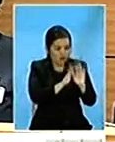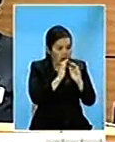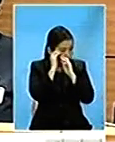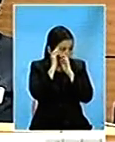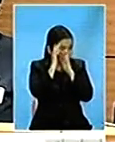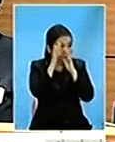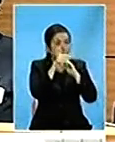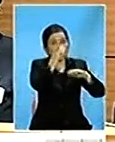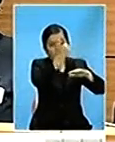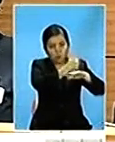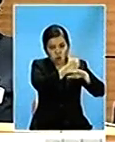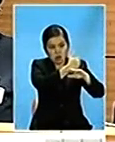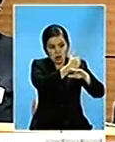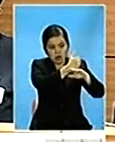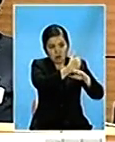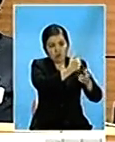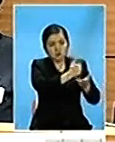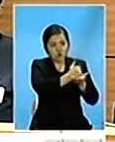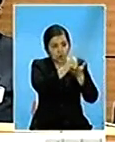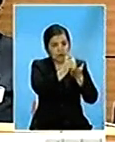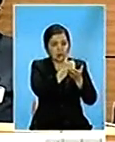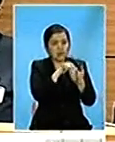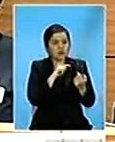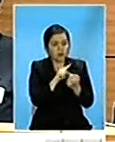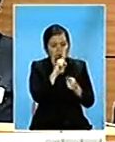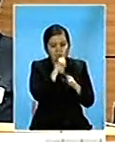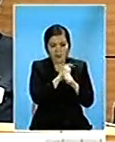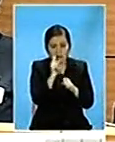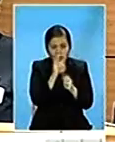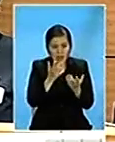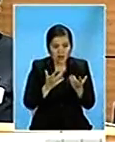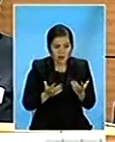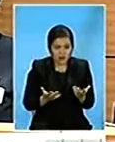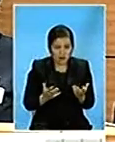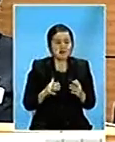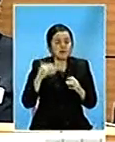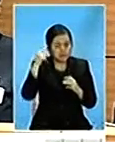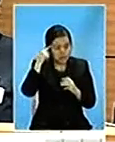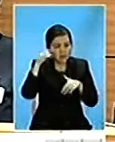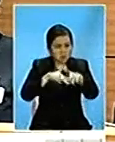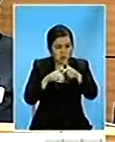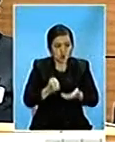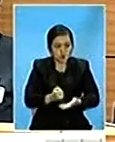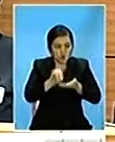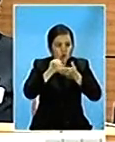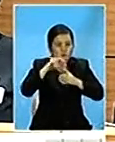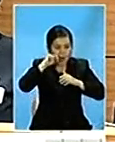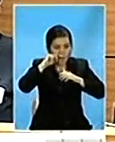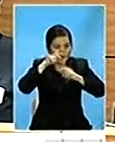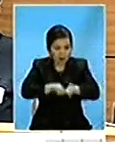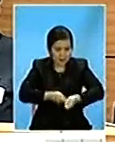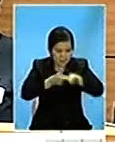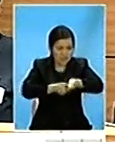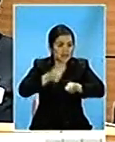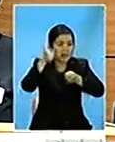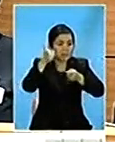านครับว่าท่านจะทำยังไงมันถึงจะมีความหวังให้เขาเป็นไปได้ไม่ใช่ว่าจะ